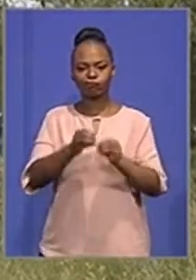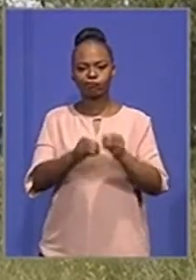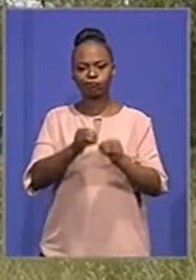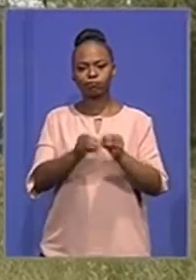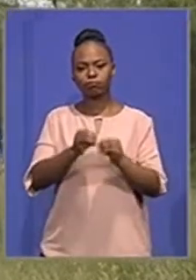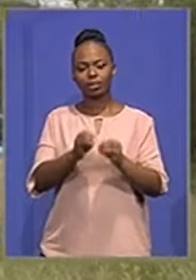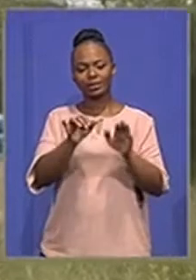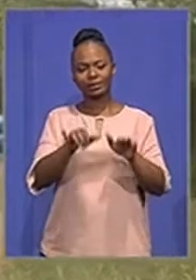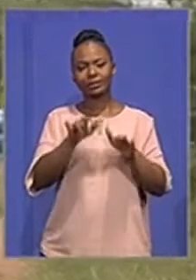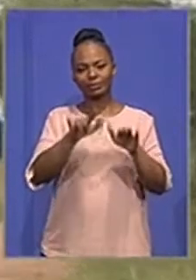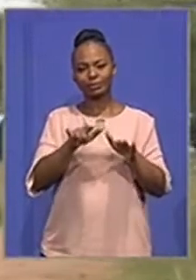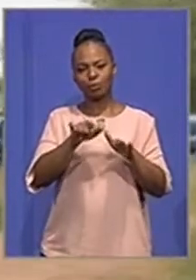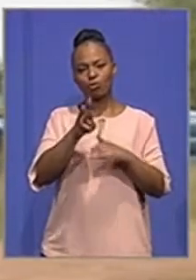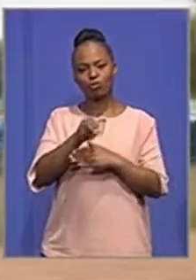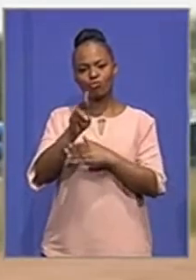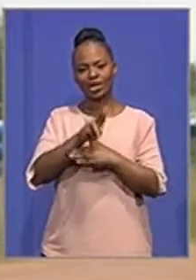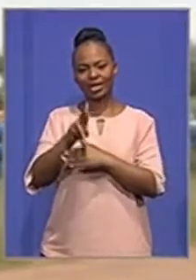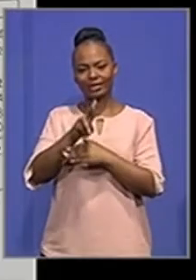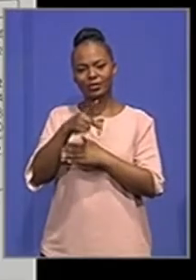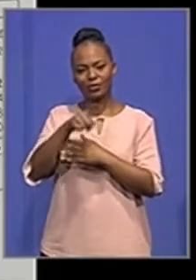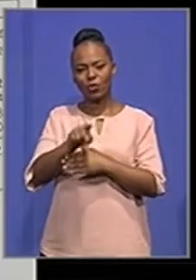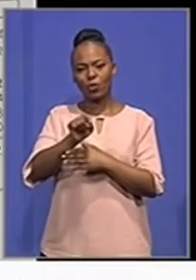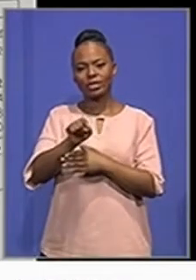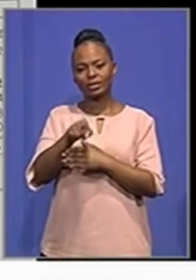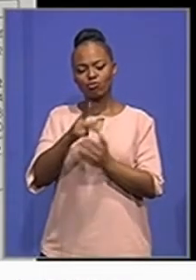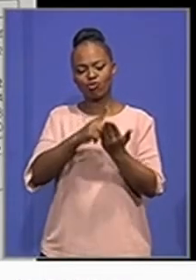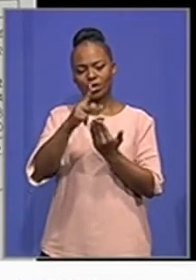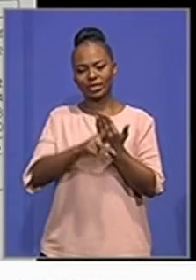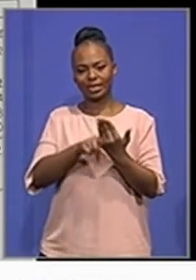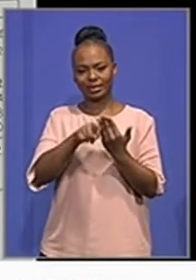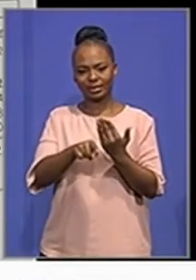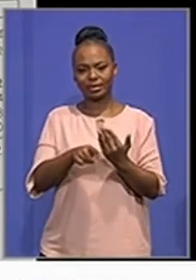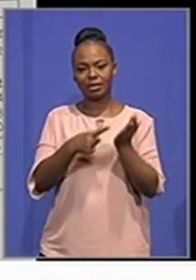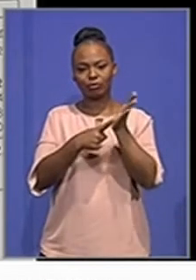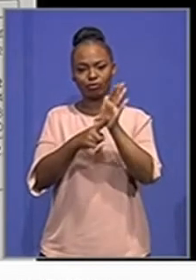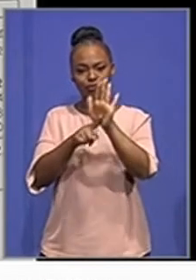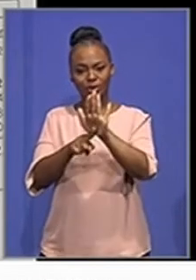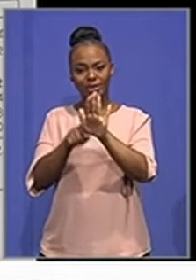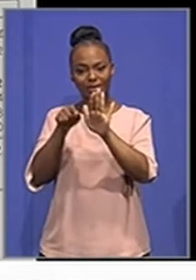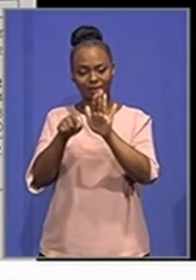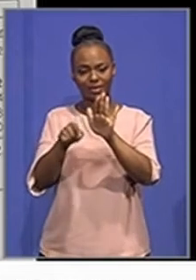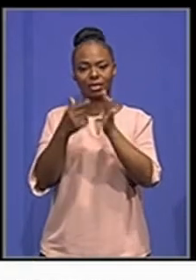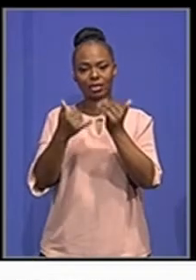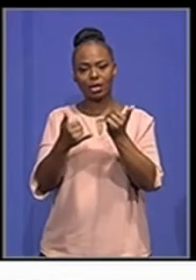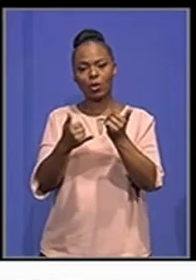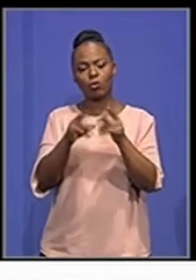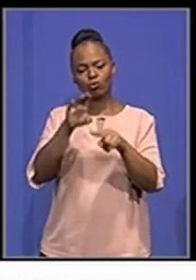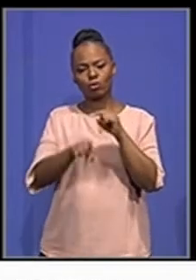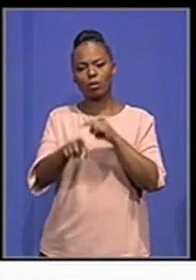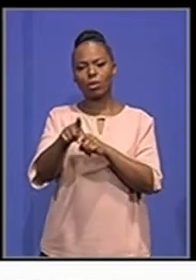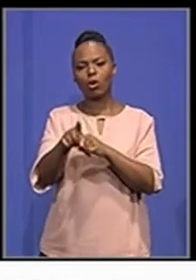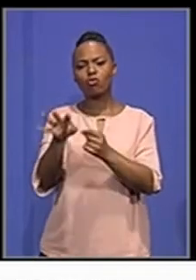marataro libu supa ta diranta kwa projeke eno. Kwa yaka di tankana te wudisu tleten kwa bobeha kha njwa rona, di bon safara